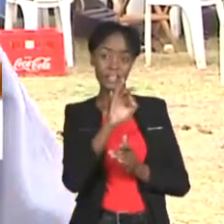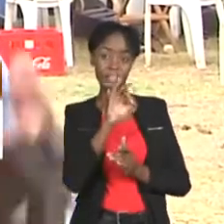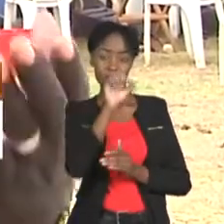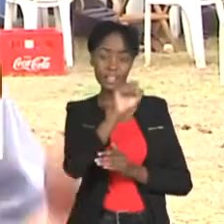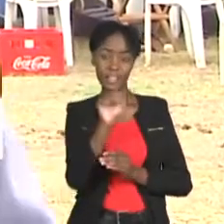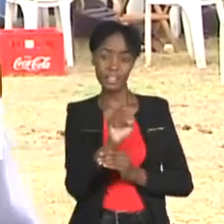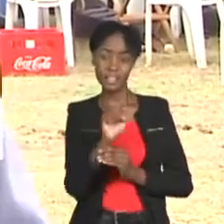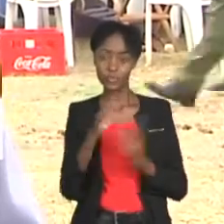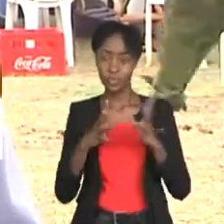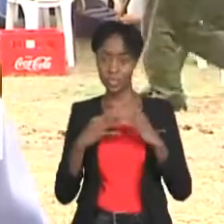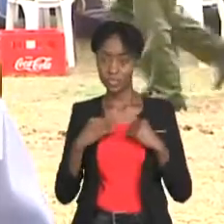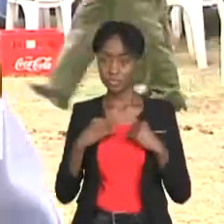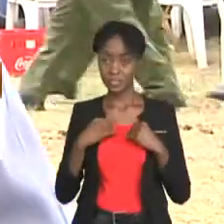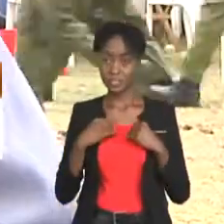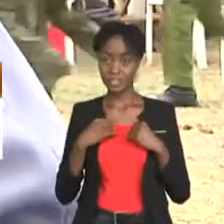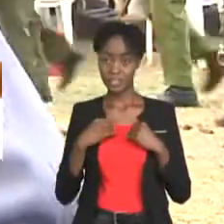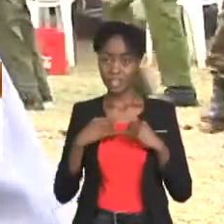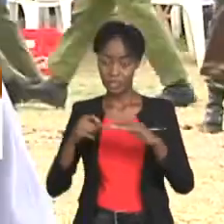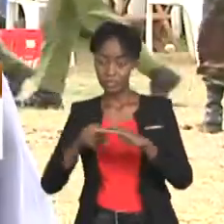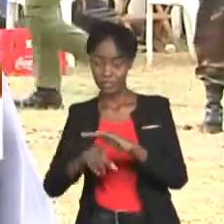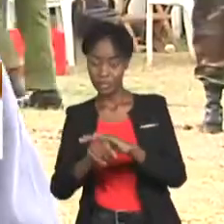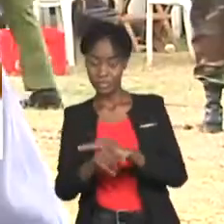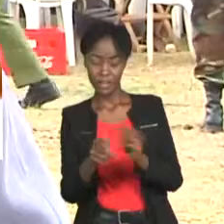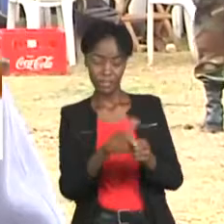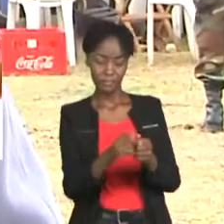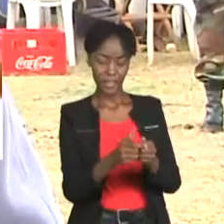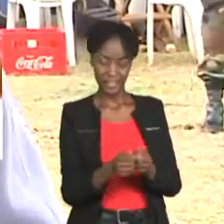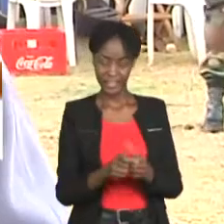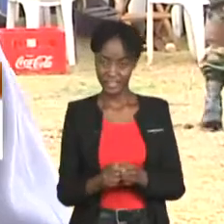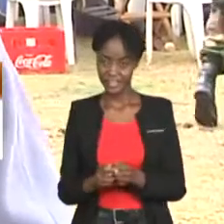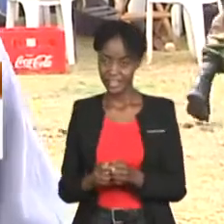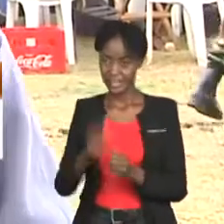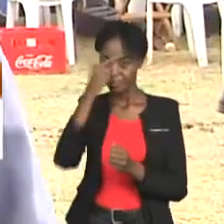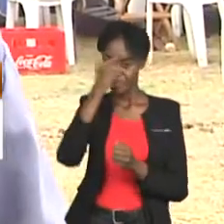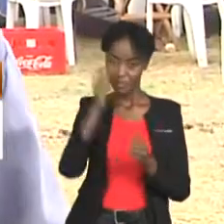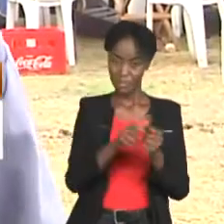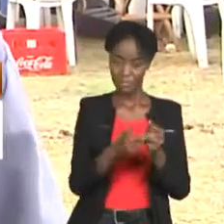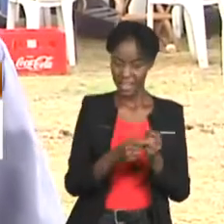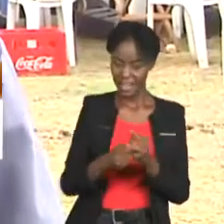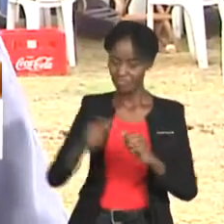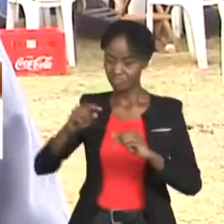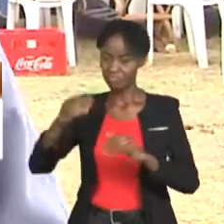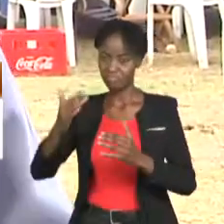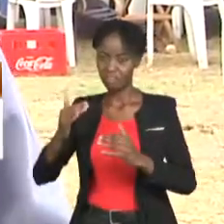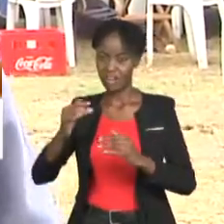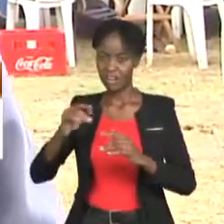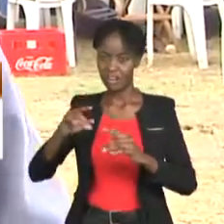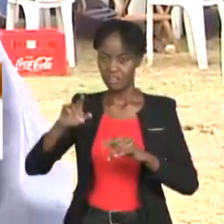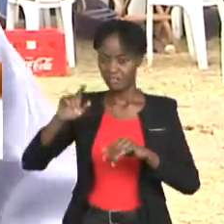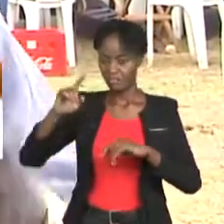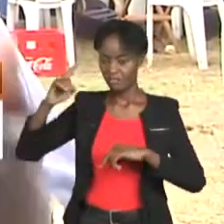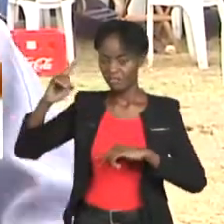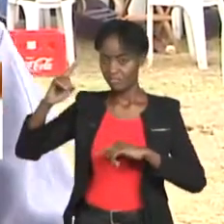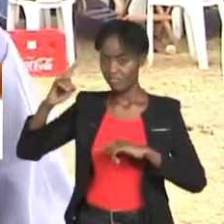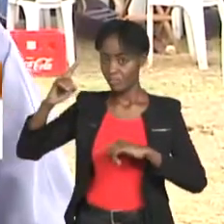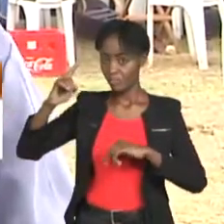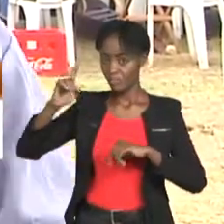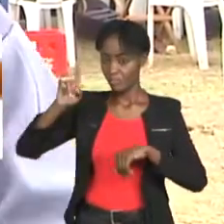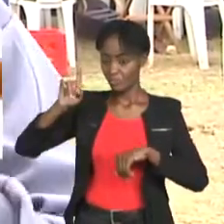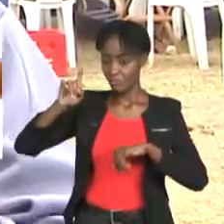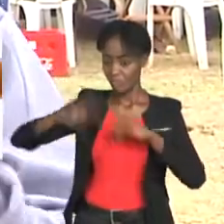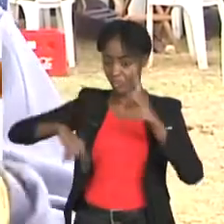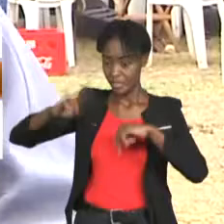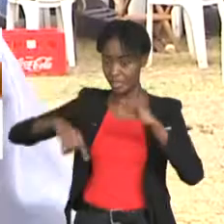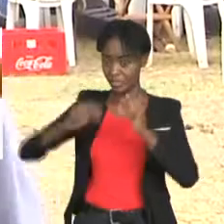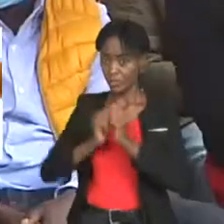kwa sababu mahindi haishindani na miti. Mahindi tunapalilia